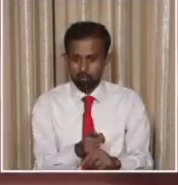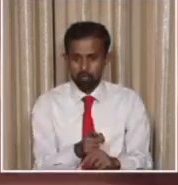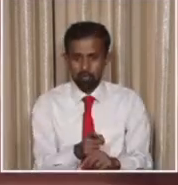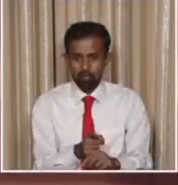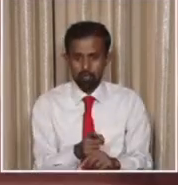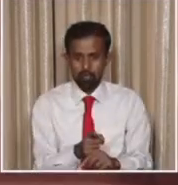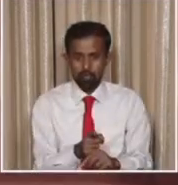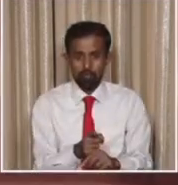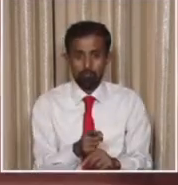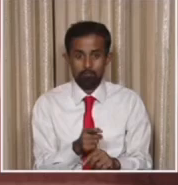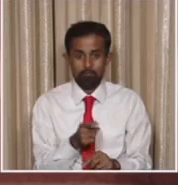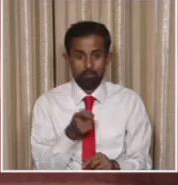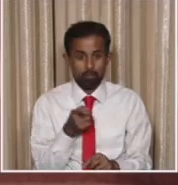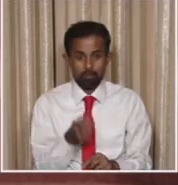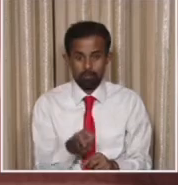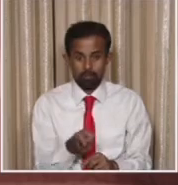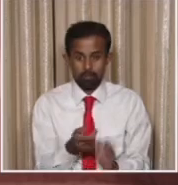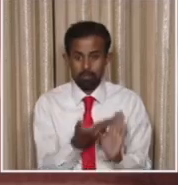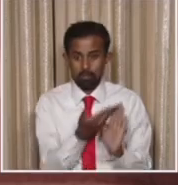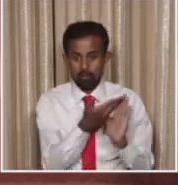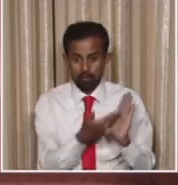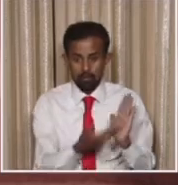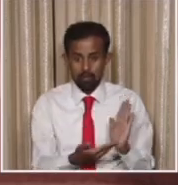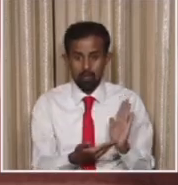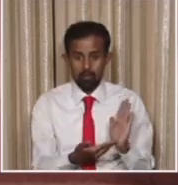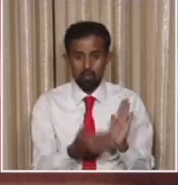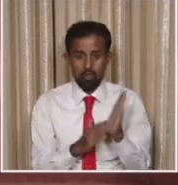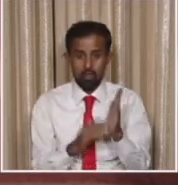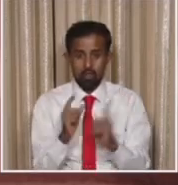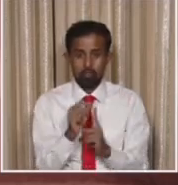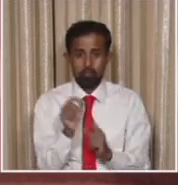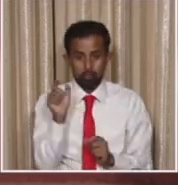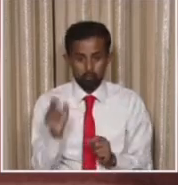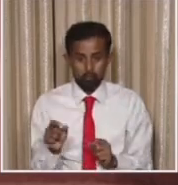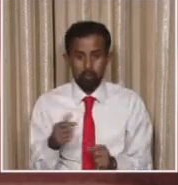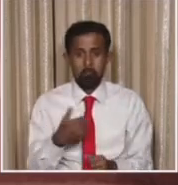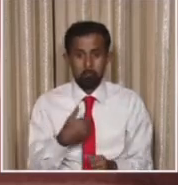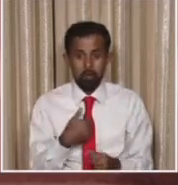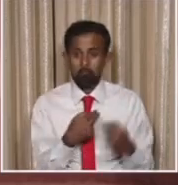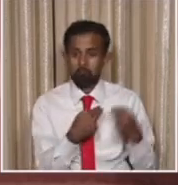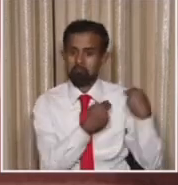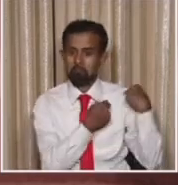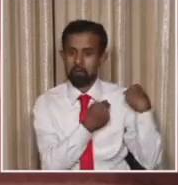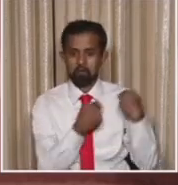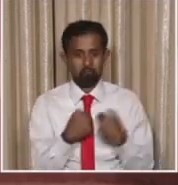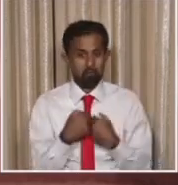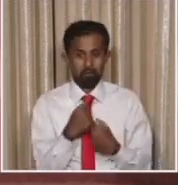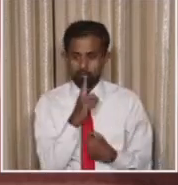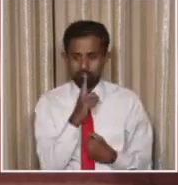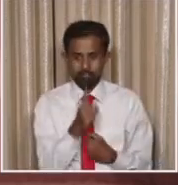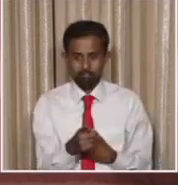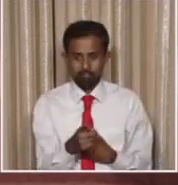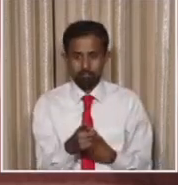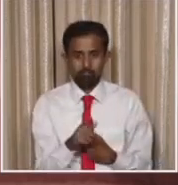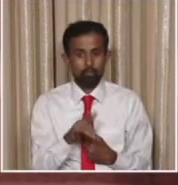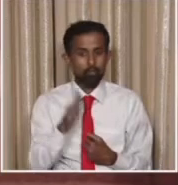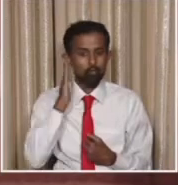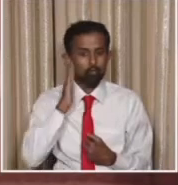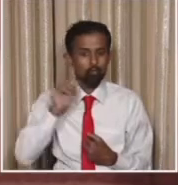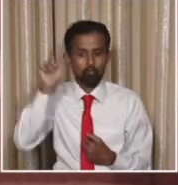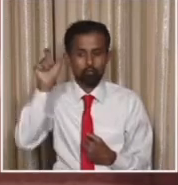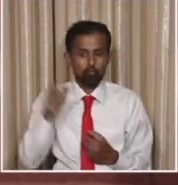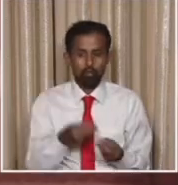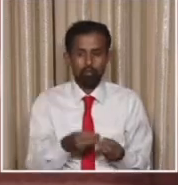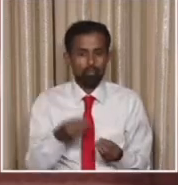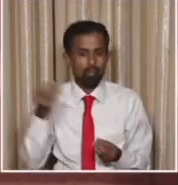ගරු මන්ත්‍රීතුමනි මේක ඉදිරිපත් කරපු අමාත්‍යවරයා විදිහට මම වගකීමෙන් කියනවා. එහෙම මේ විදේශිකයින්ට